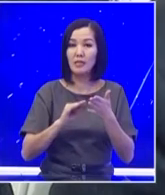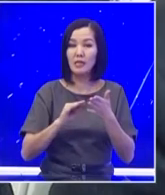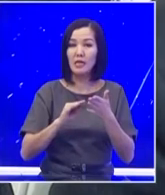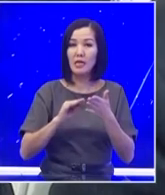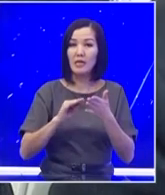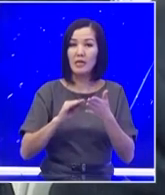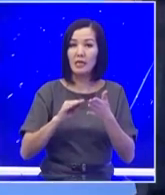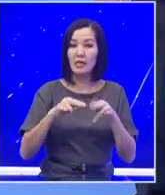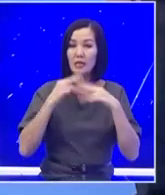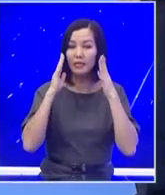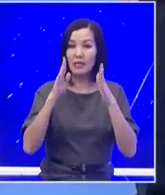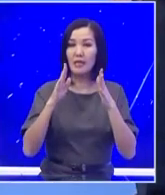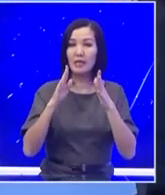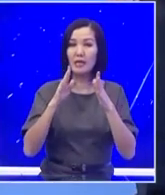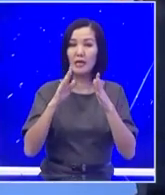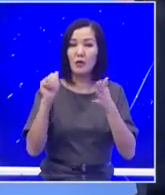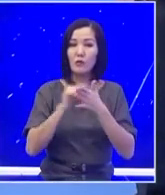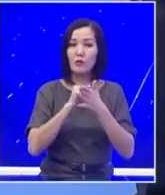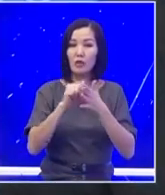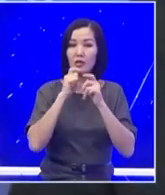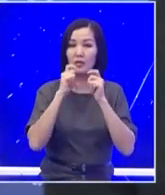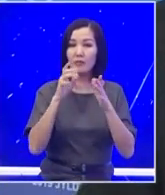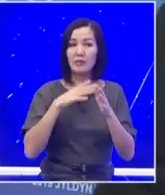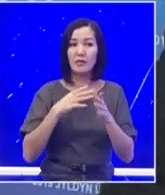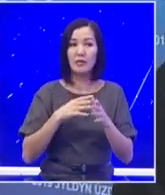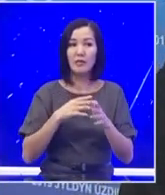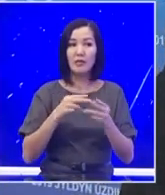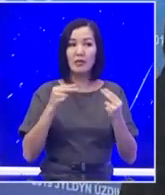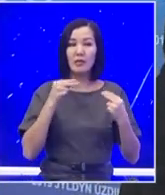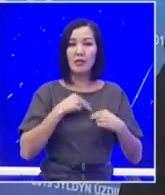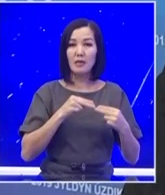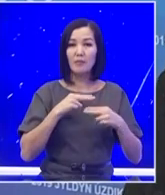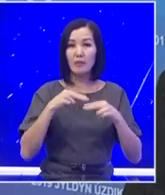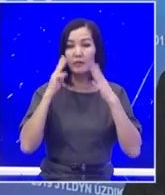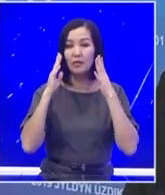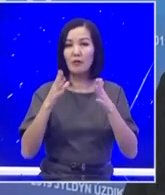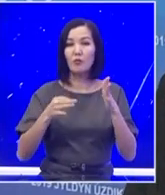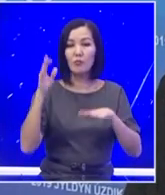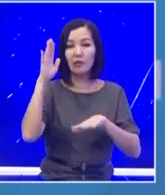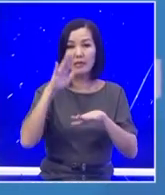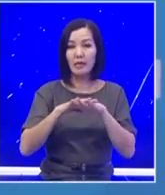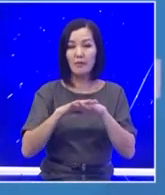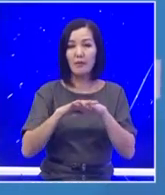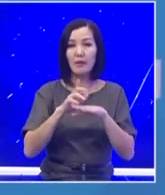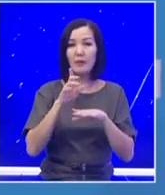жоқ. Оларға да ақшалай сертификаттар табыс етілді. Еңбегіміз еленіп, облыс